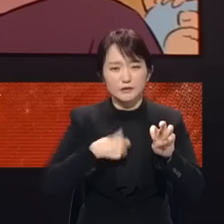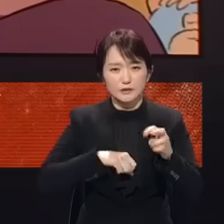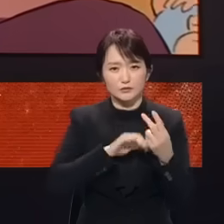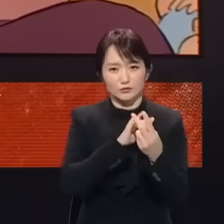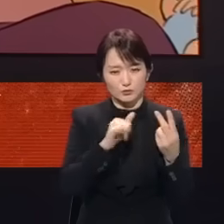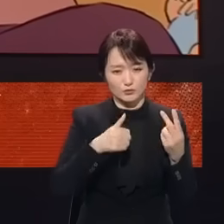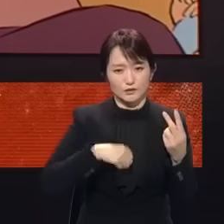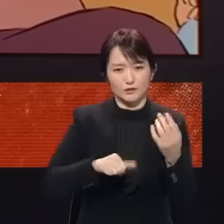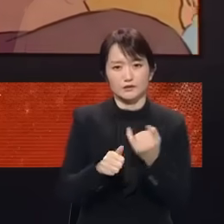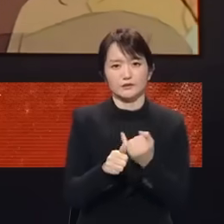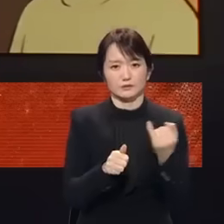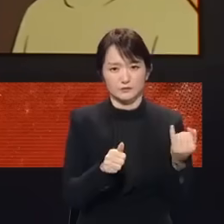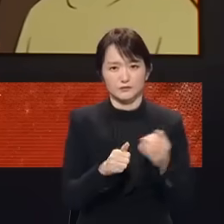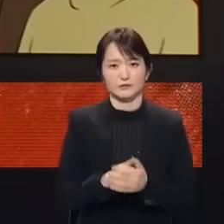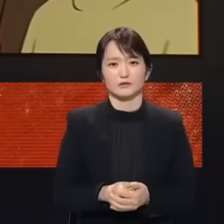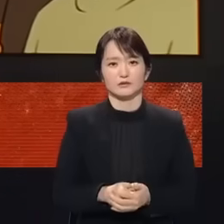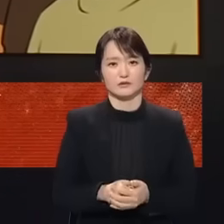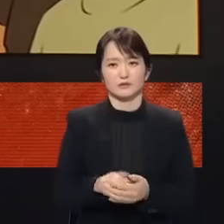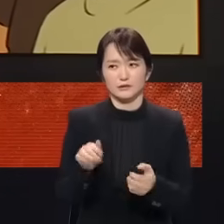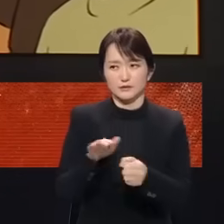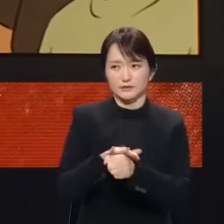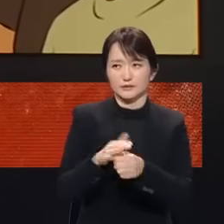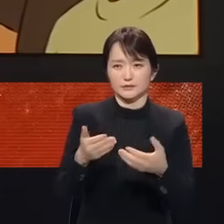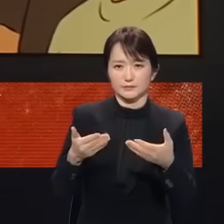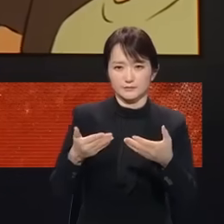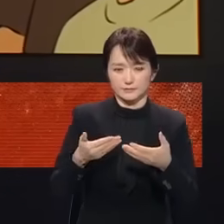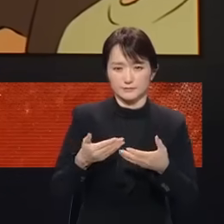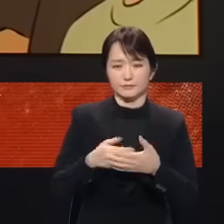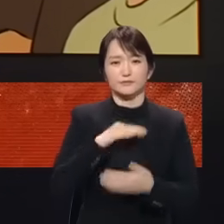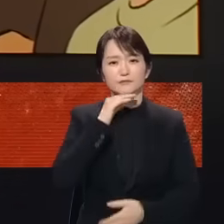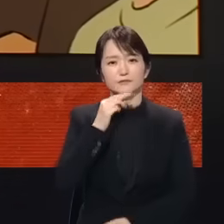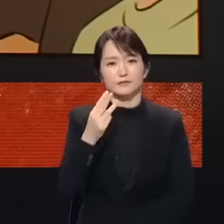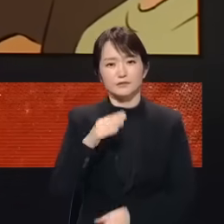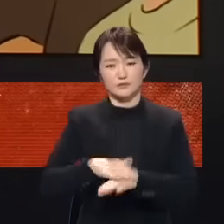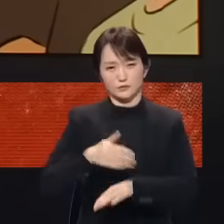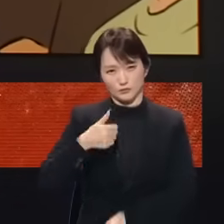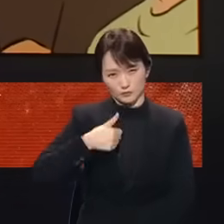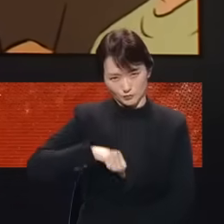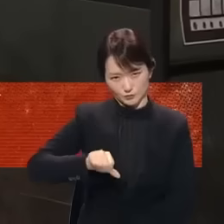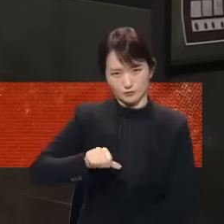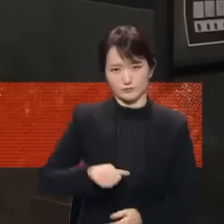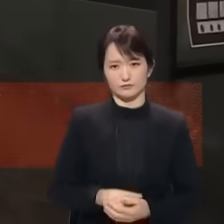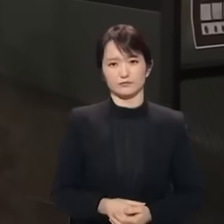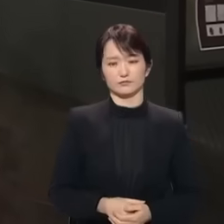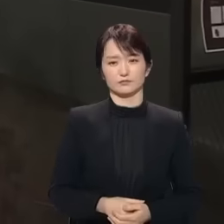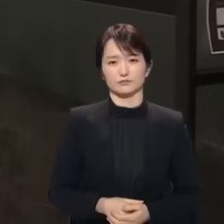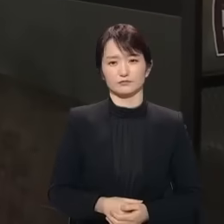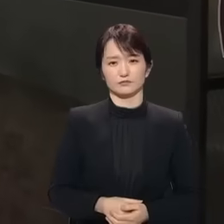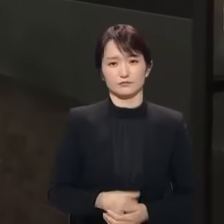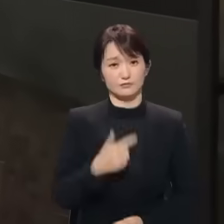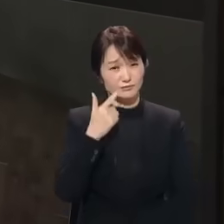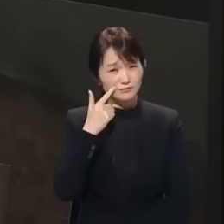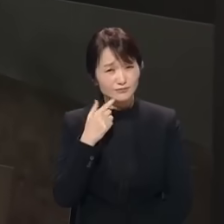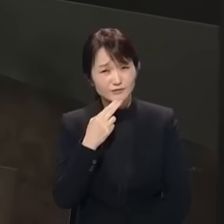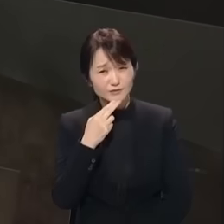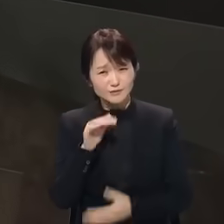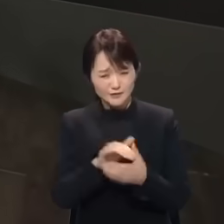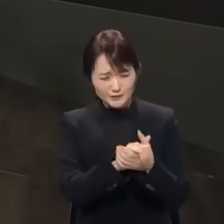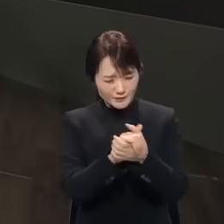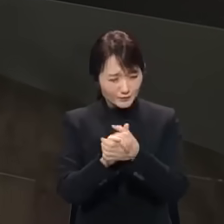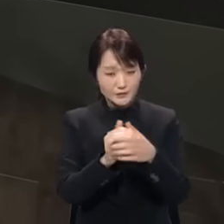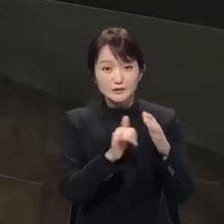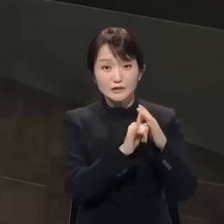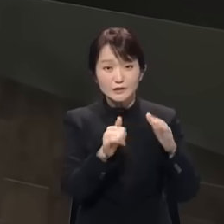며느리들 그리고 모두의 사랑을 한 몸에 받고 있는 새 산란 손주까지 남부러울 것 없는 화목한